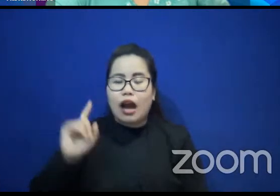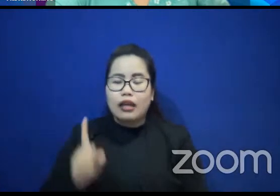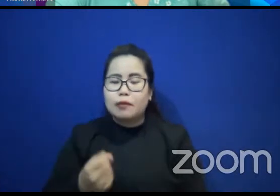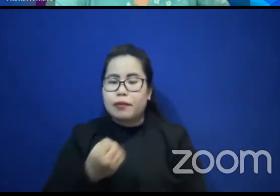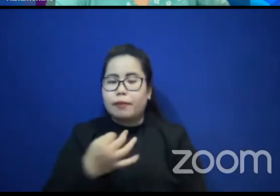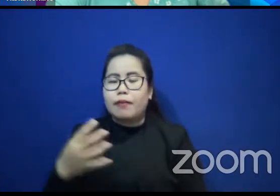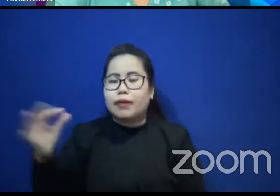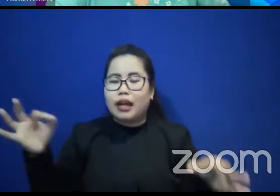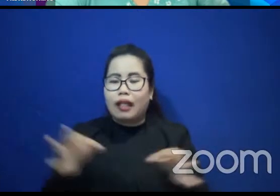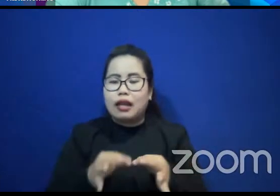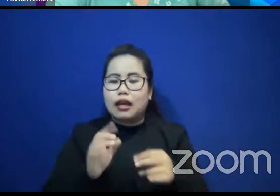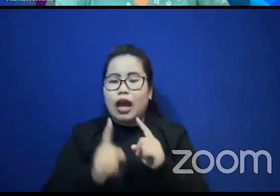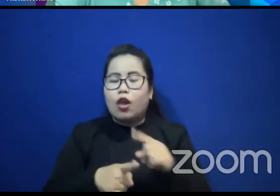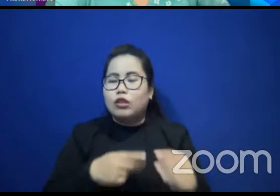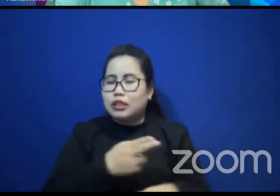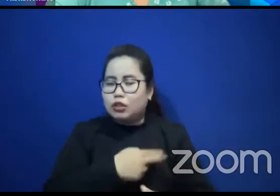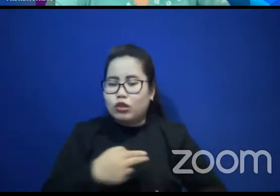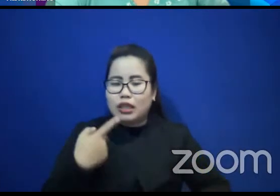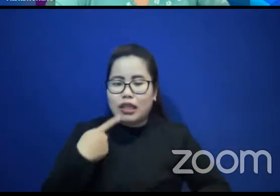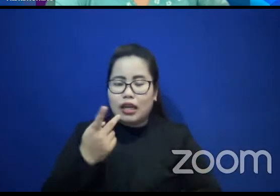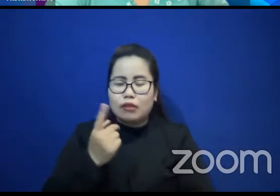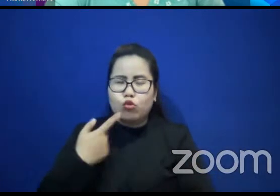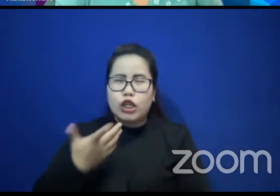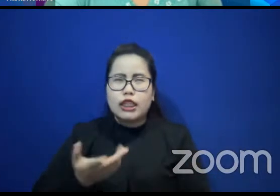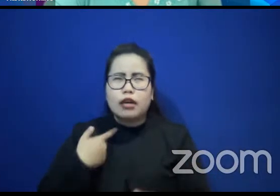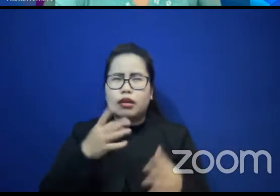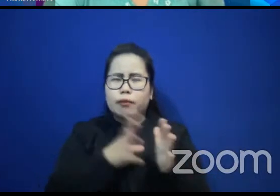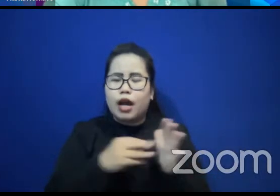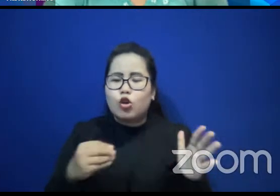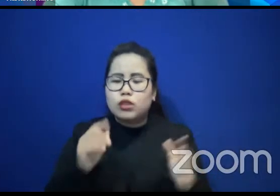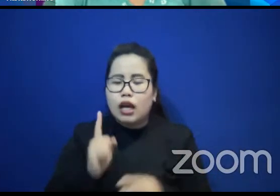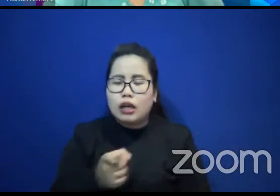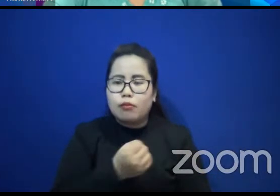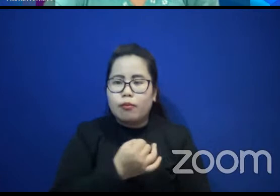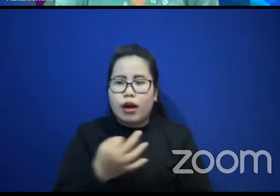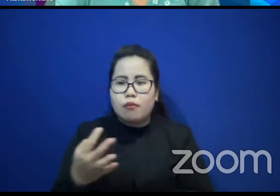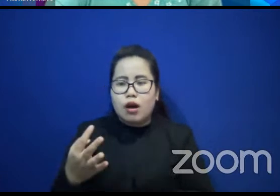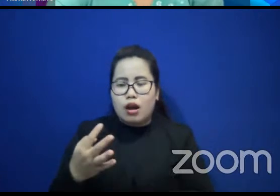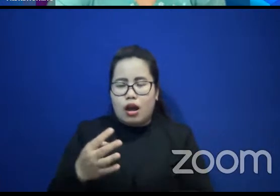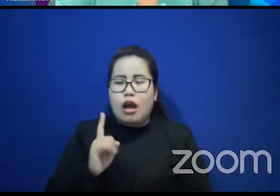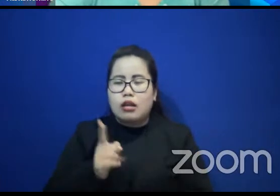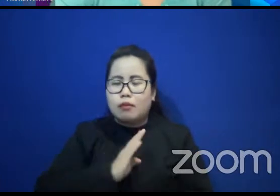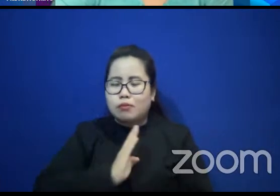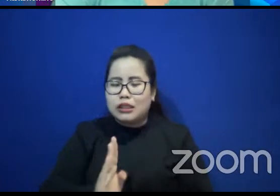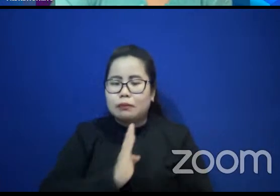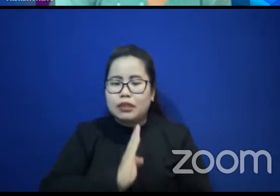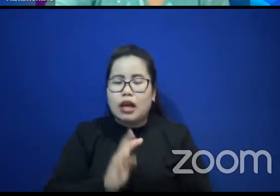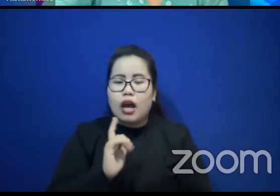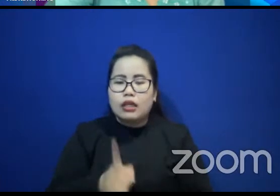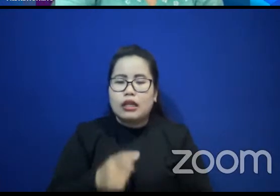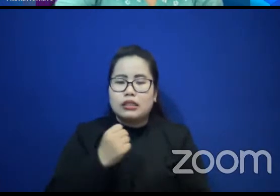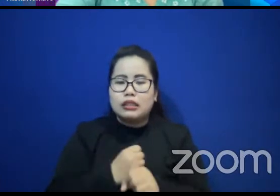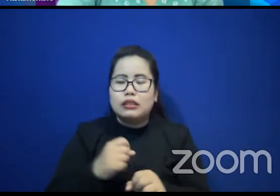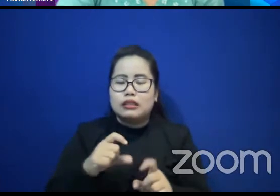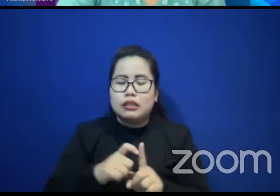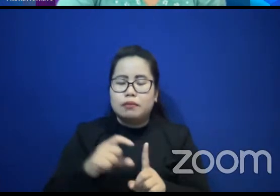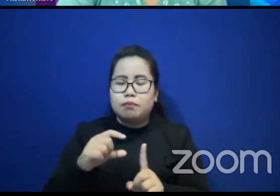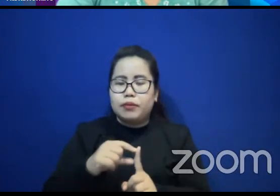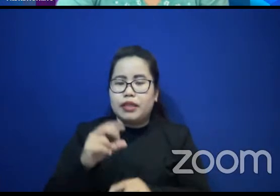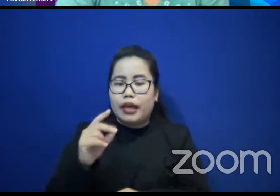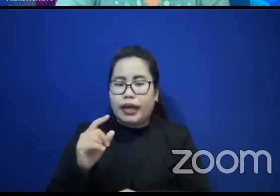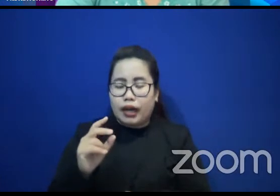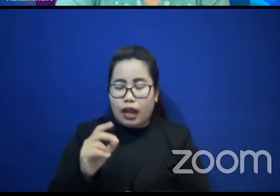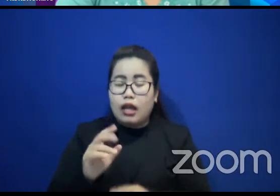kalau kita lihat di Indonesia memang kita mengadopsi beberapa prinsip-prinsip yang ada di DPR karena memang di undang-undang